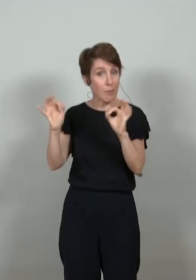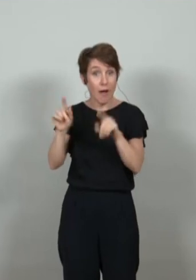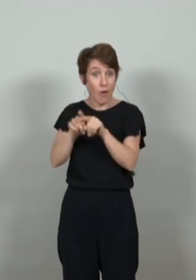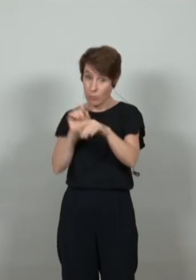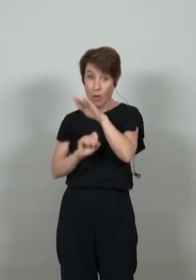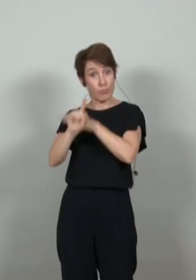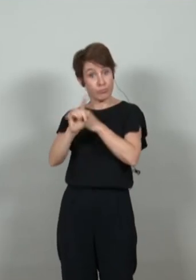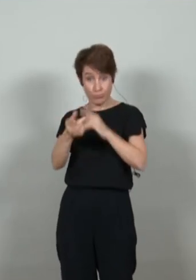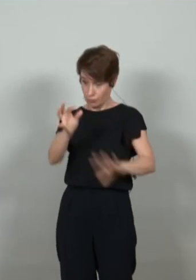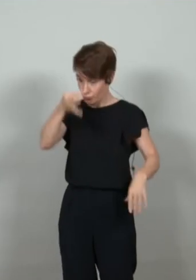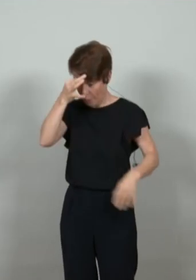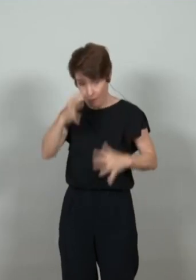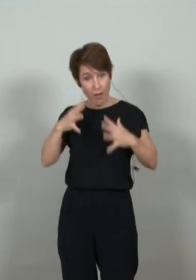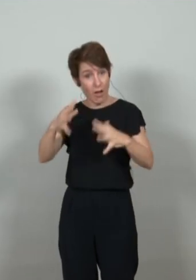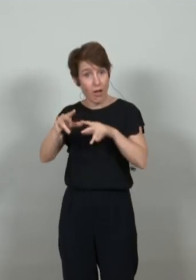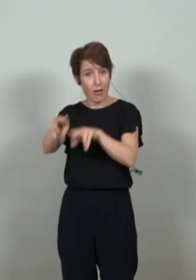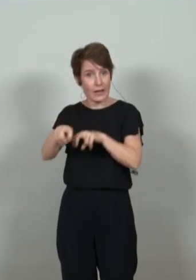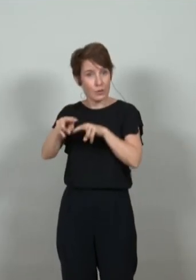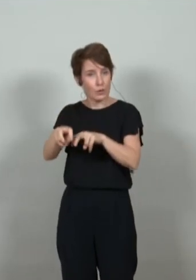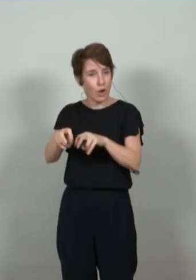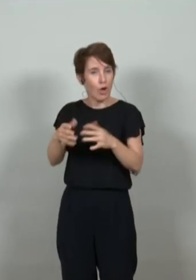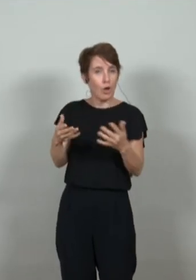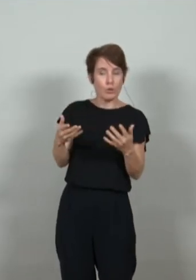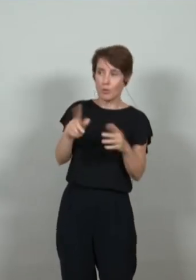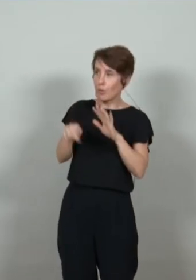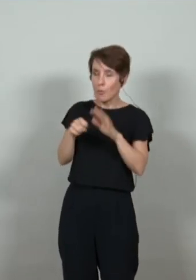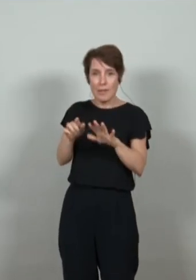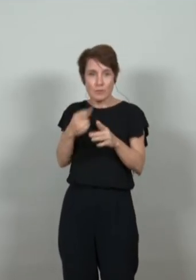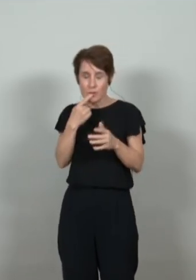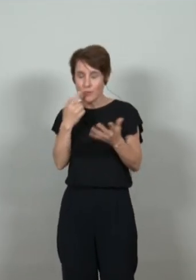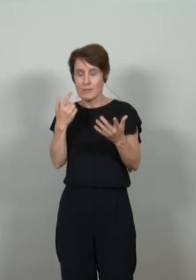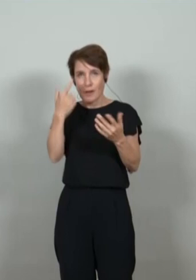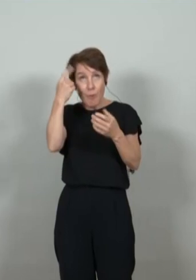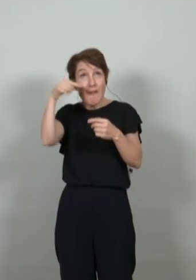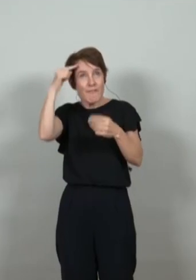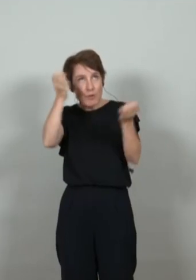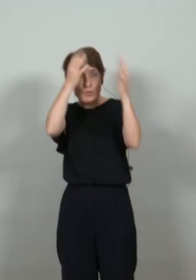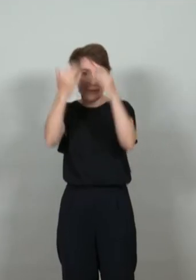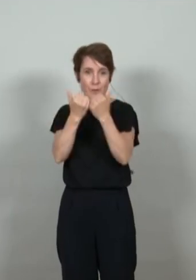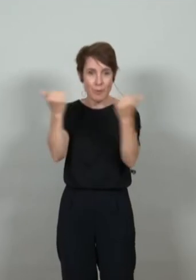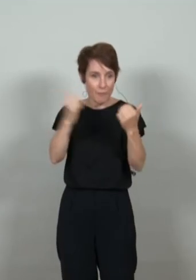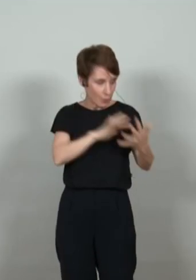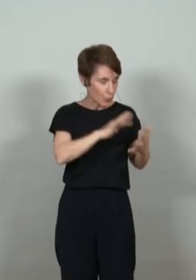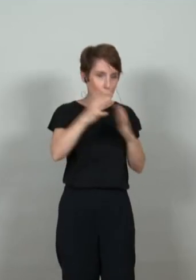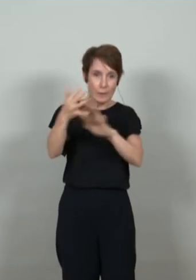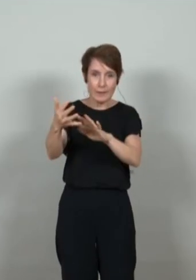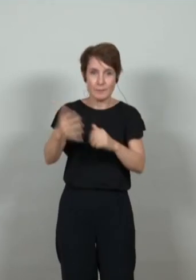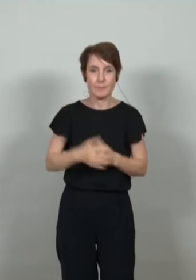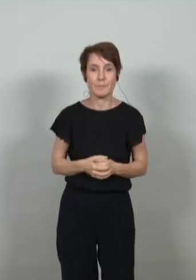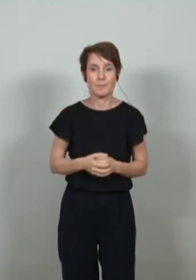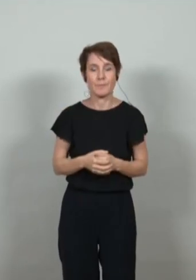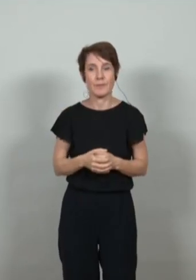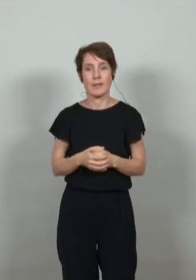de culture de rapport au monde et voilà donc il y a tous ces bouleversements là qui sont qui sont à l'oeuvre et sur la question